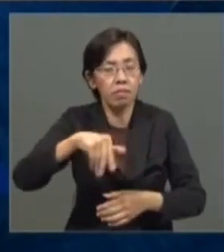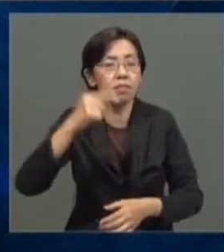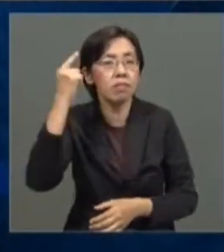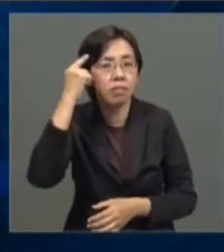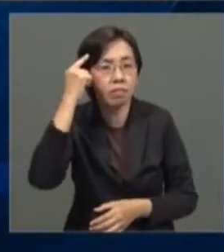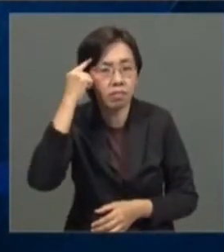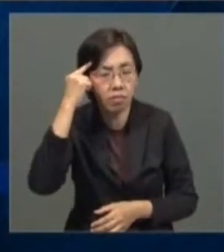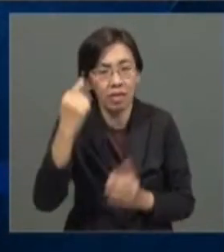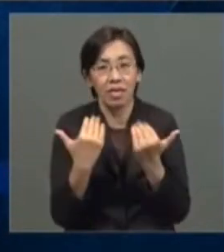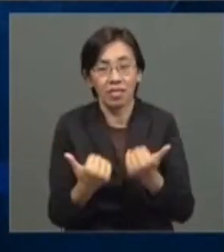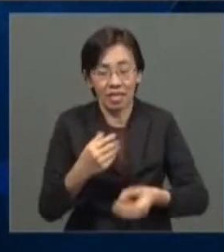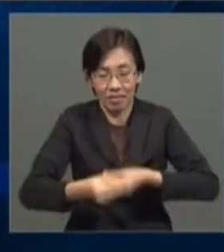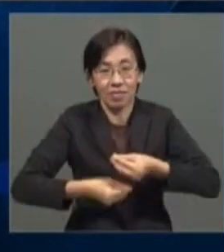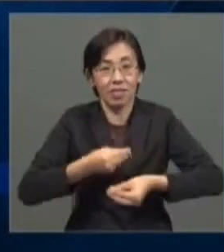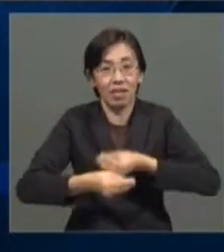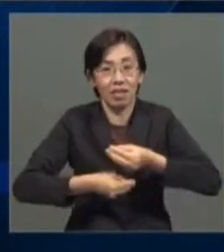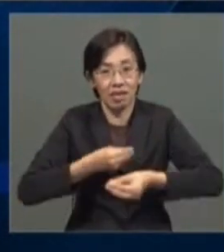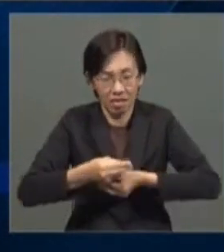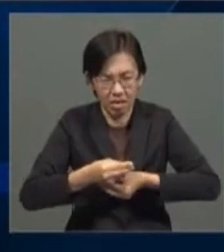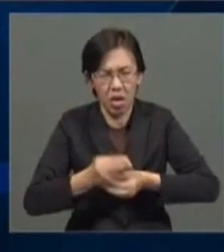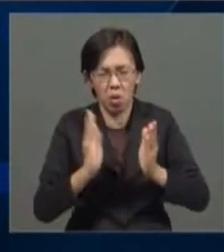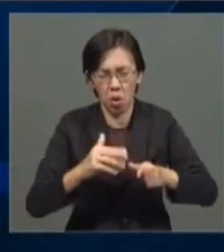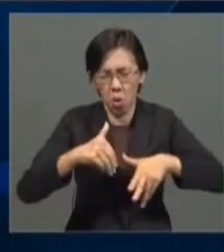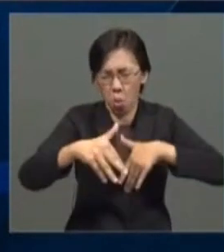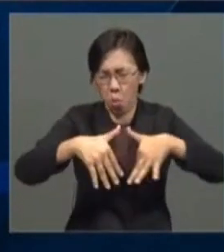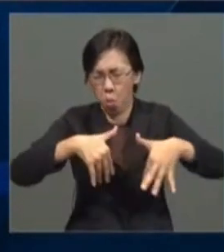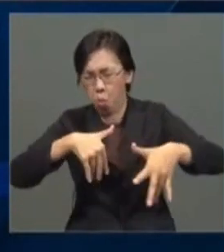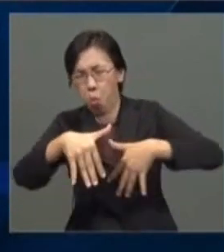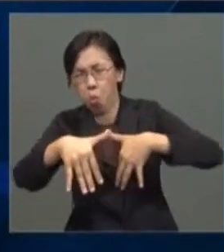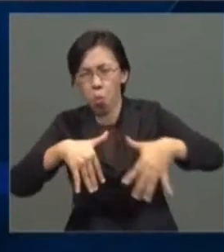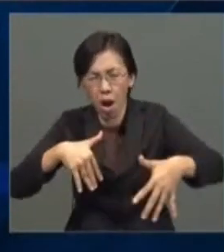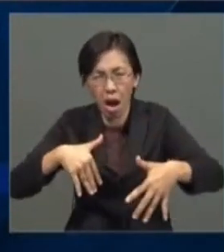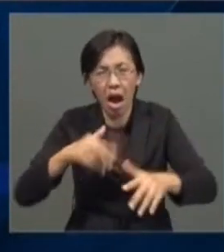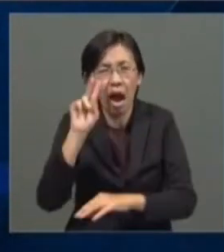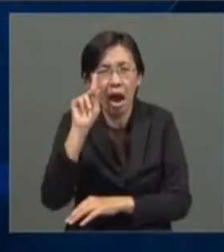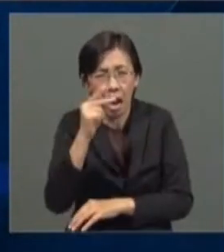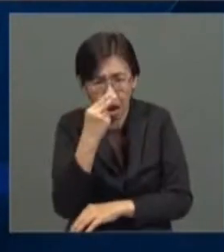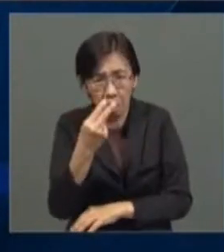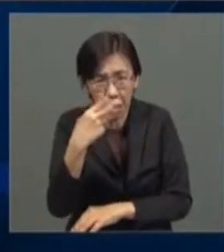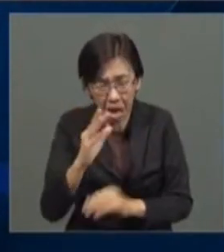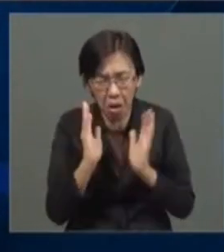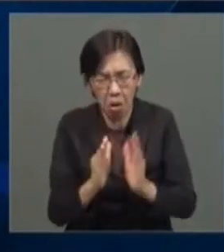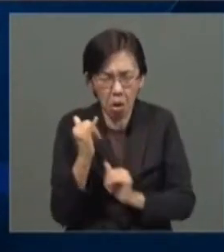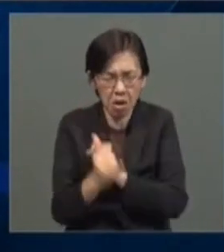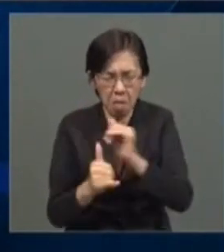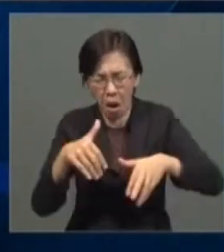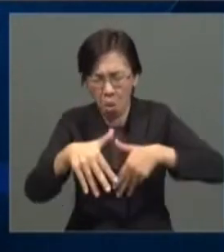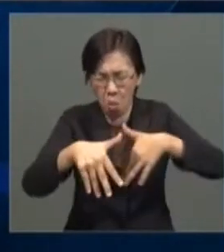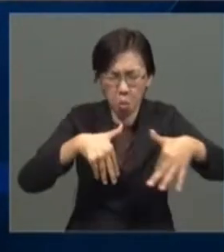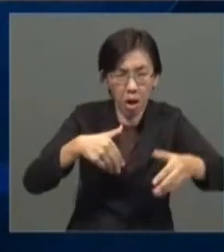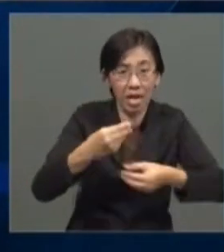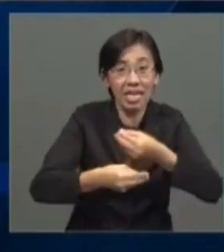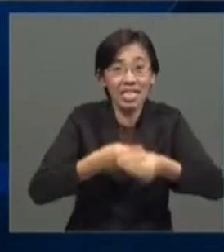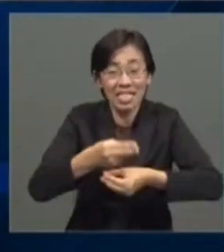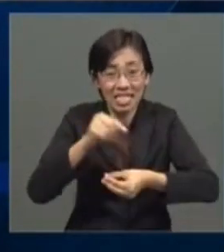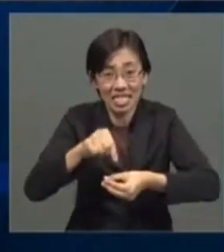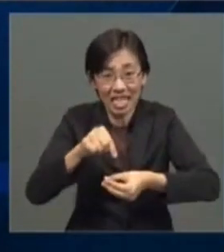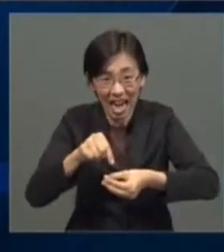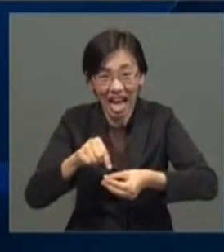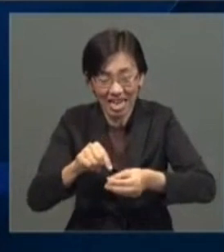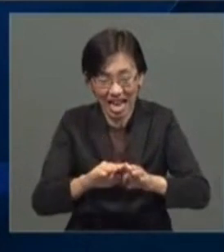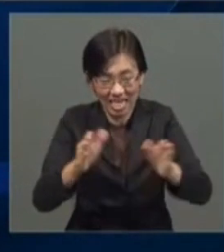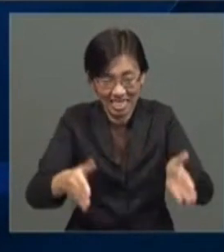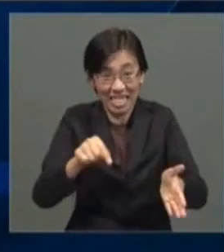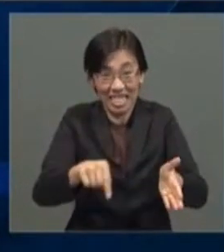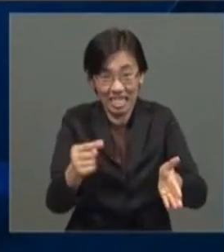คะว่าด้วยความที่ตลาดเนี่ยค่อนข้างแออัดเราคงเห็นในภาพข่าวกันไปบ้างแล้วนะคะแค่ตลาด Wonderเพียง